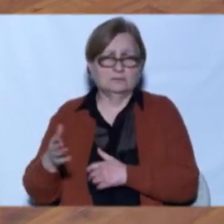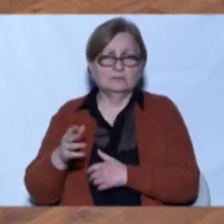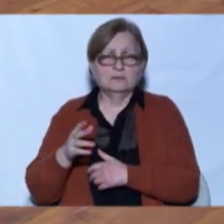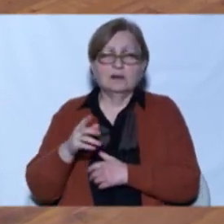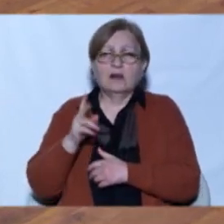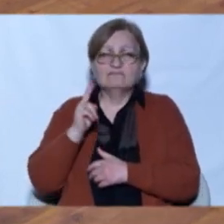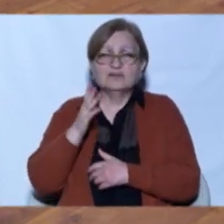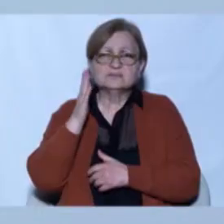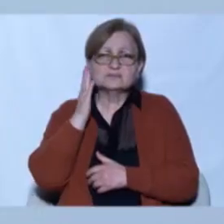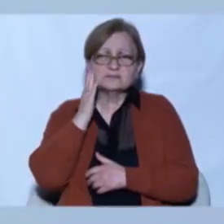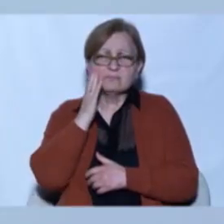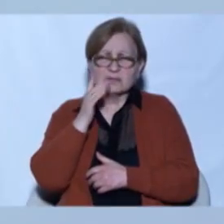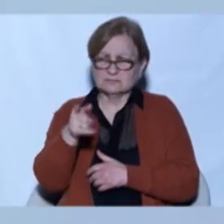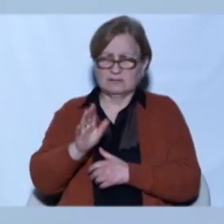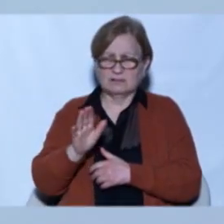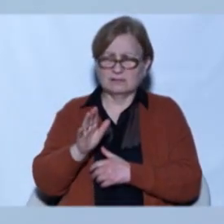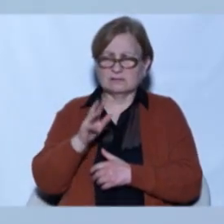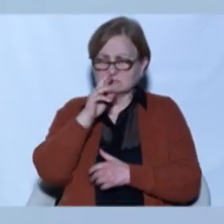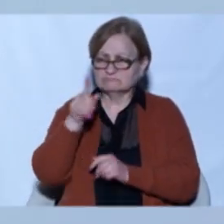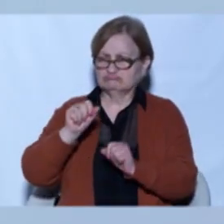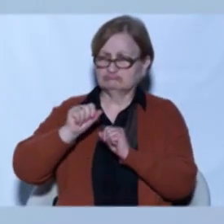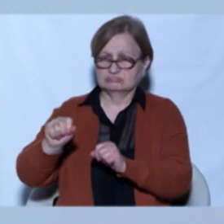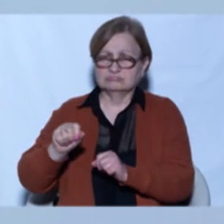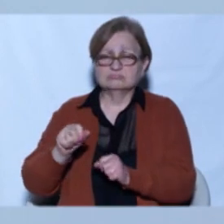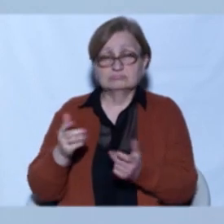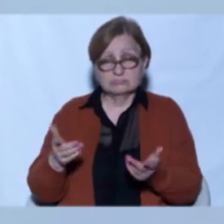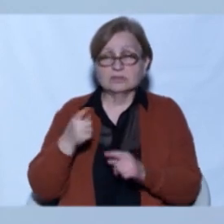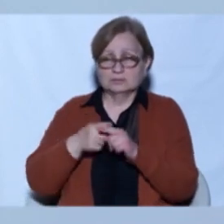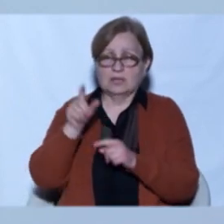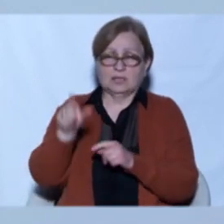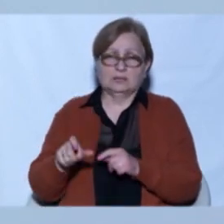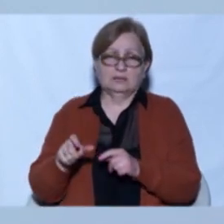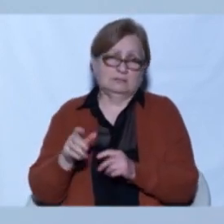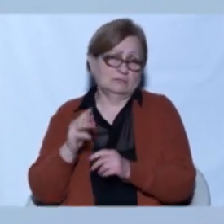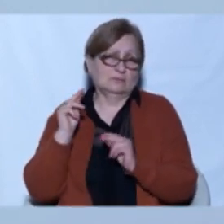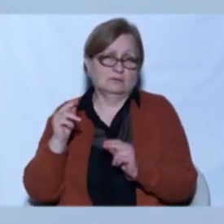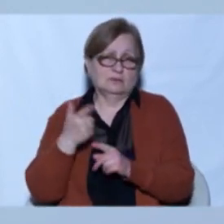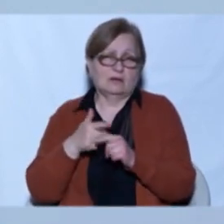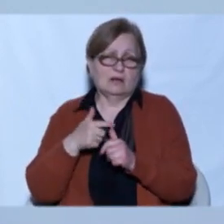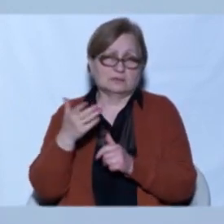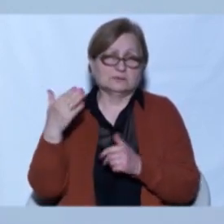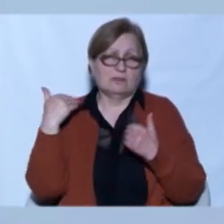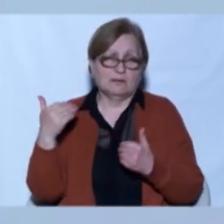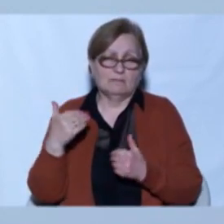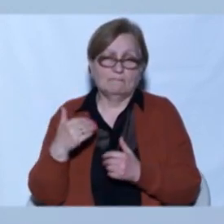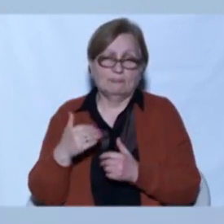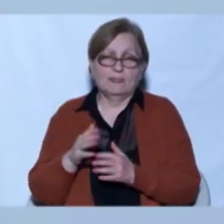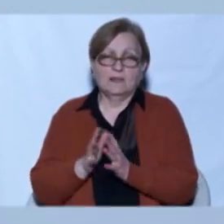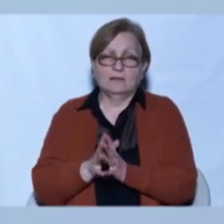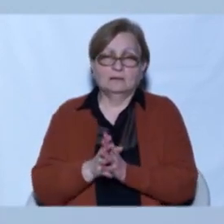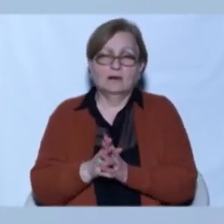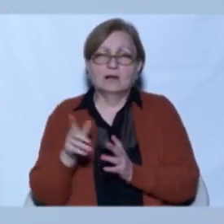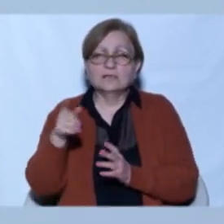შენ ხარ გმირი. აი ვაჟა-ფშაველაც ამბობდა თავის ლექსში, ღმერთს თხოვდა რომ მისთვის მიეცა ძალა ყოფილიყო